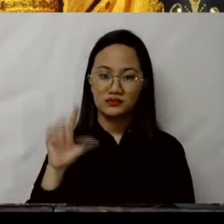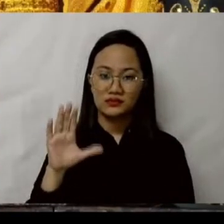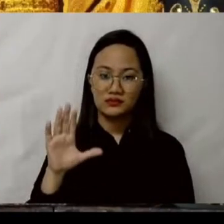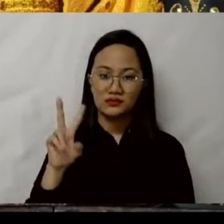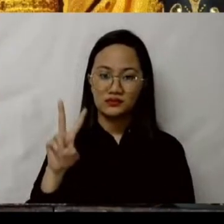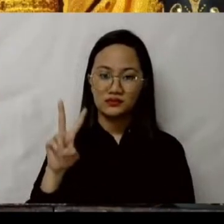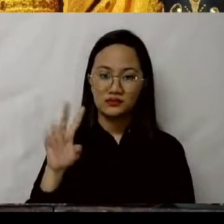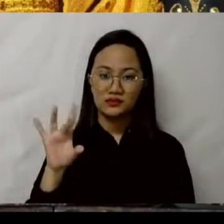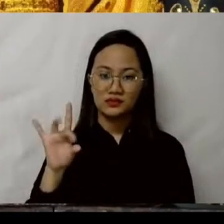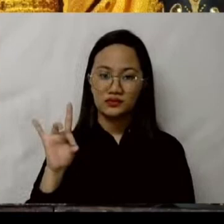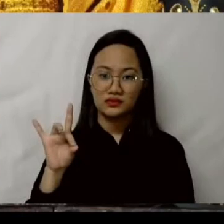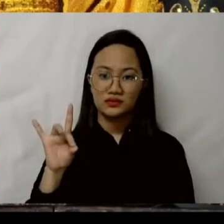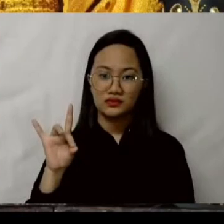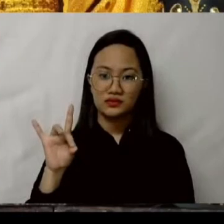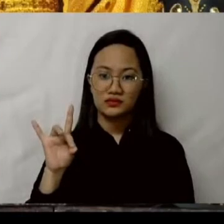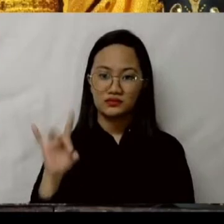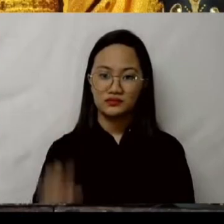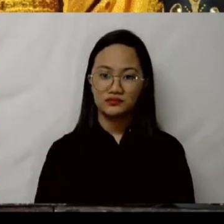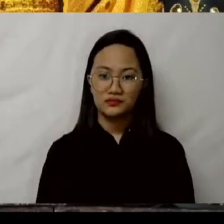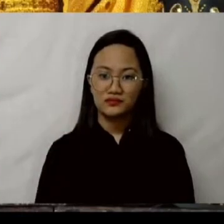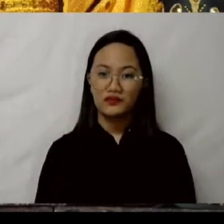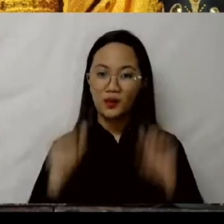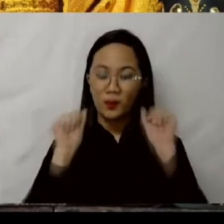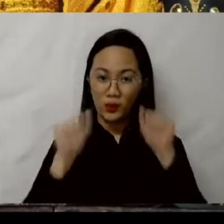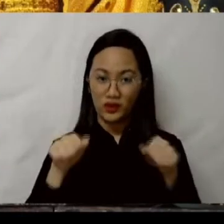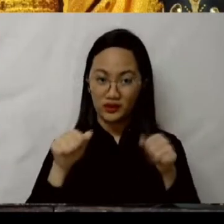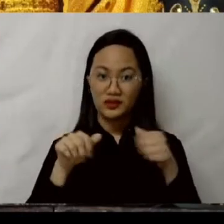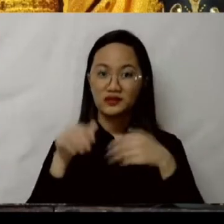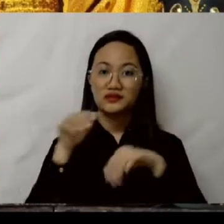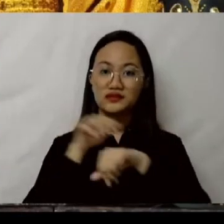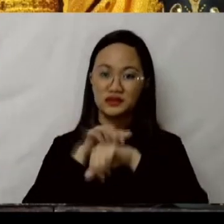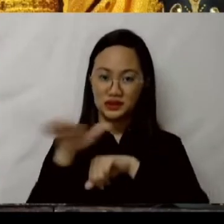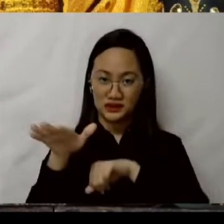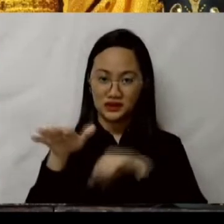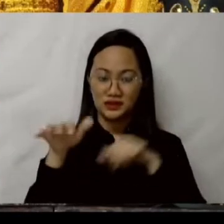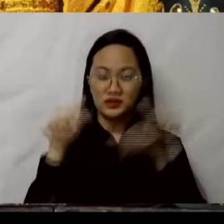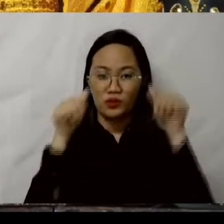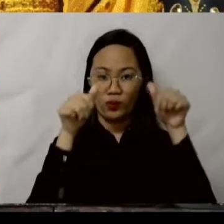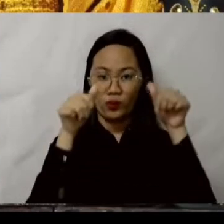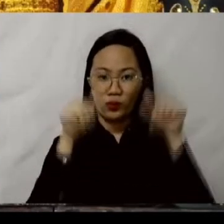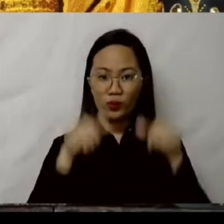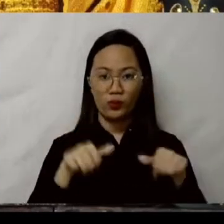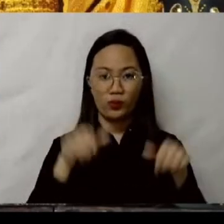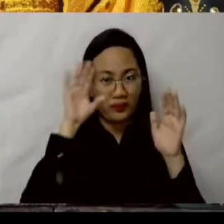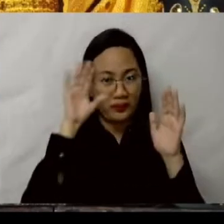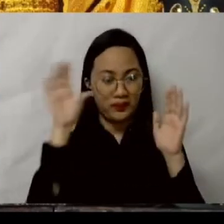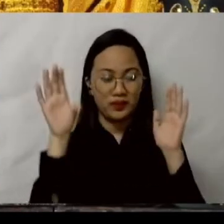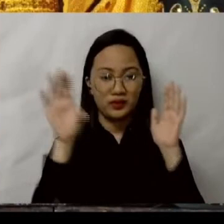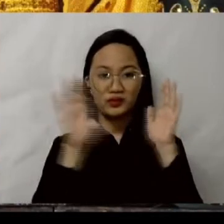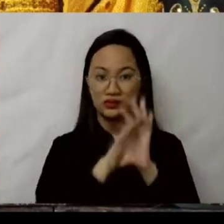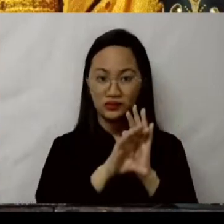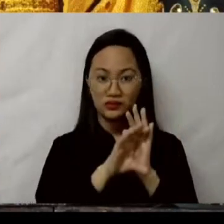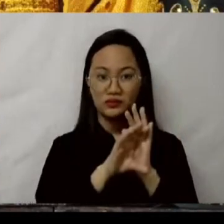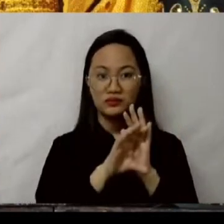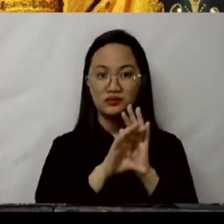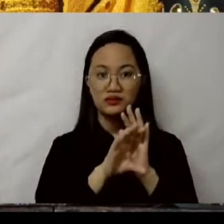766-776-600-1528. Mangyaring ipadala po ang photo ng validated deposit slip sa email address